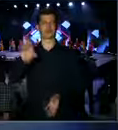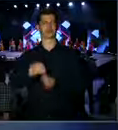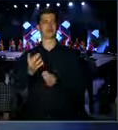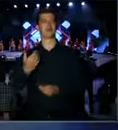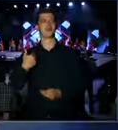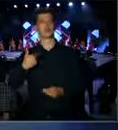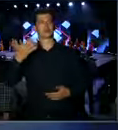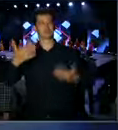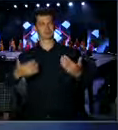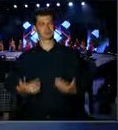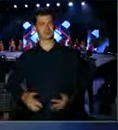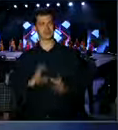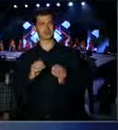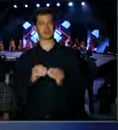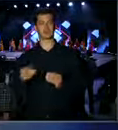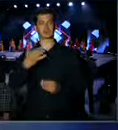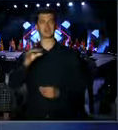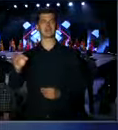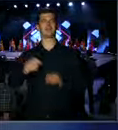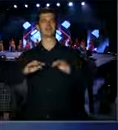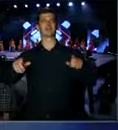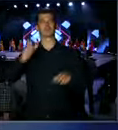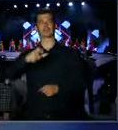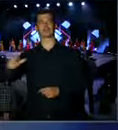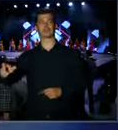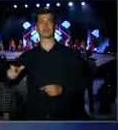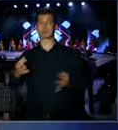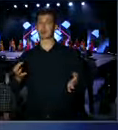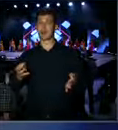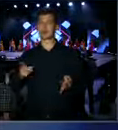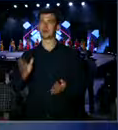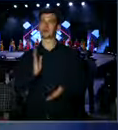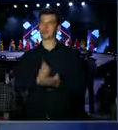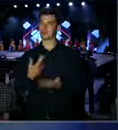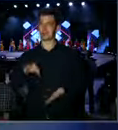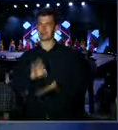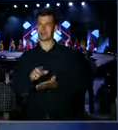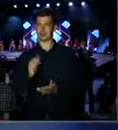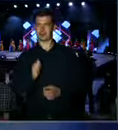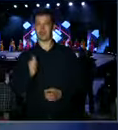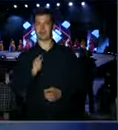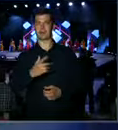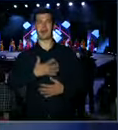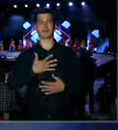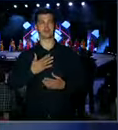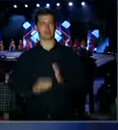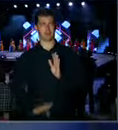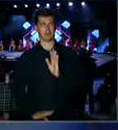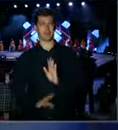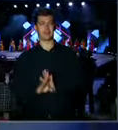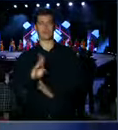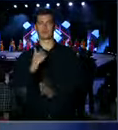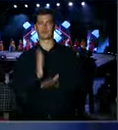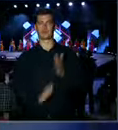która z pań będzie miss publiczności. A my teraz, drodzy Państwo, trzymamy Was w niepewności. Emocje rosną, emocje wręcz